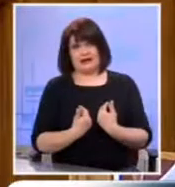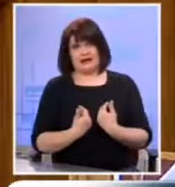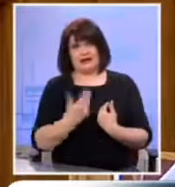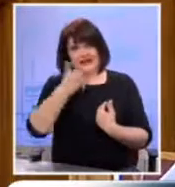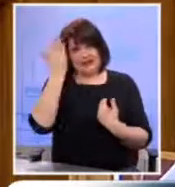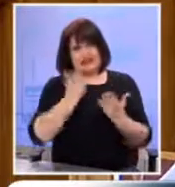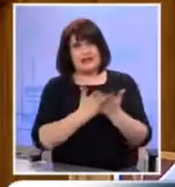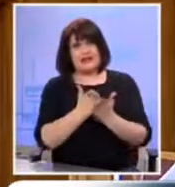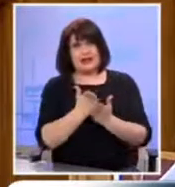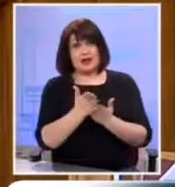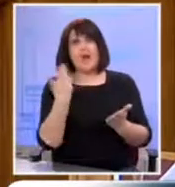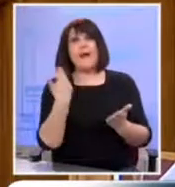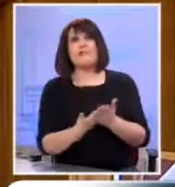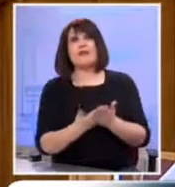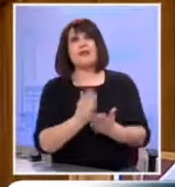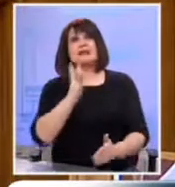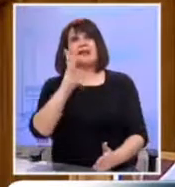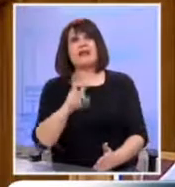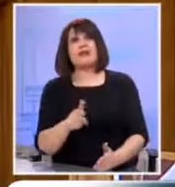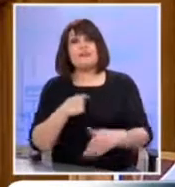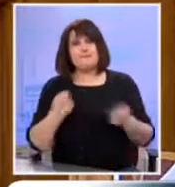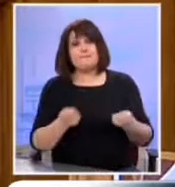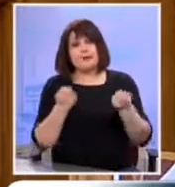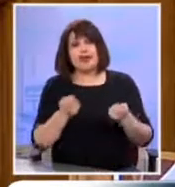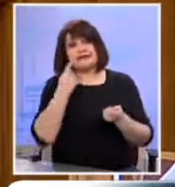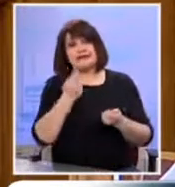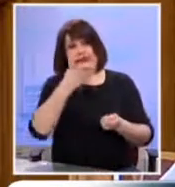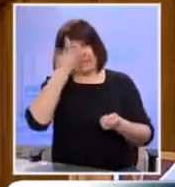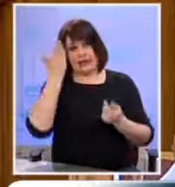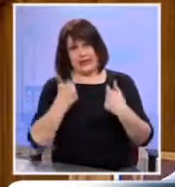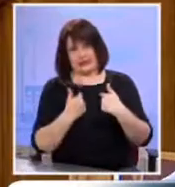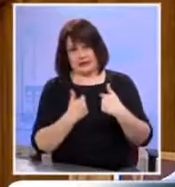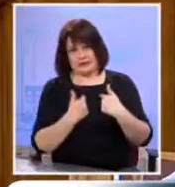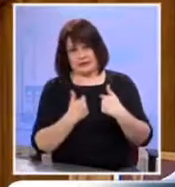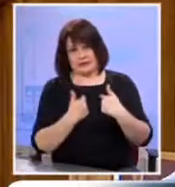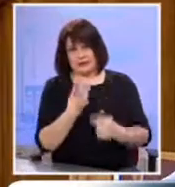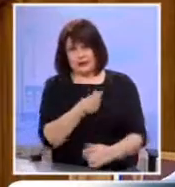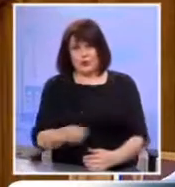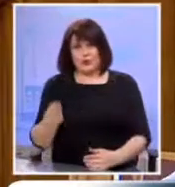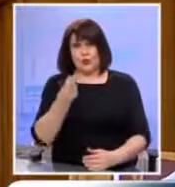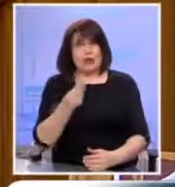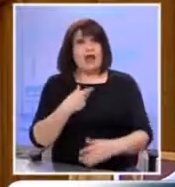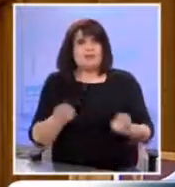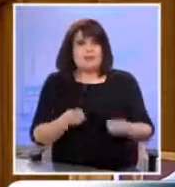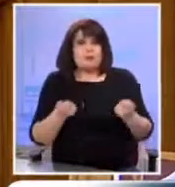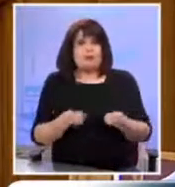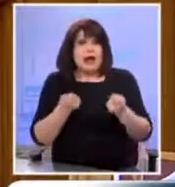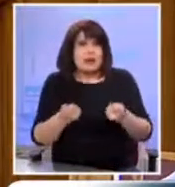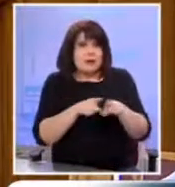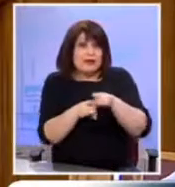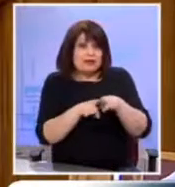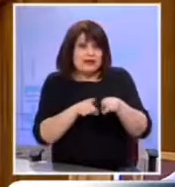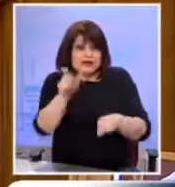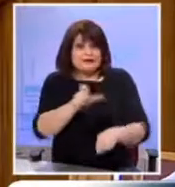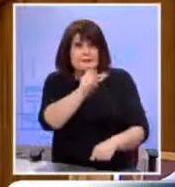πράγματος το αποδεικνύουν οι καθημερινές πράξεις και πολύ περισσότερο το αν οι πράξεις αυτές αναφέρονται στην